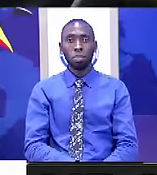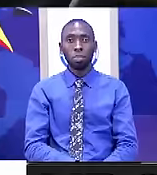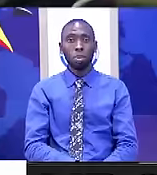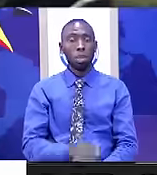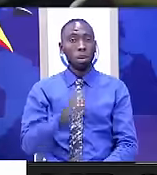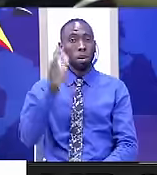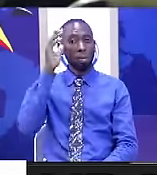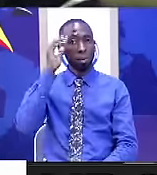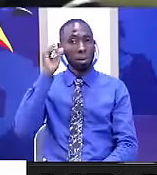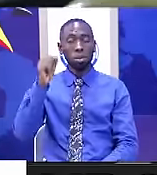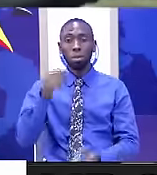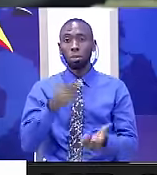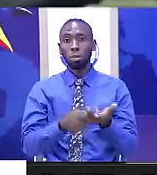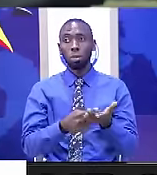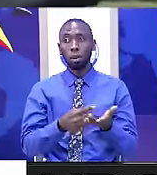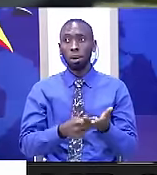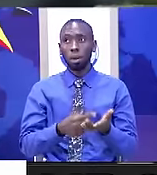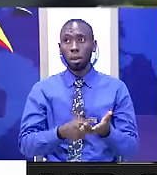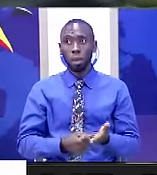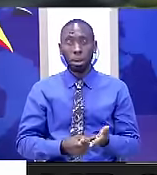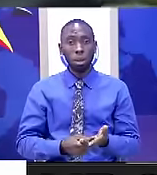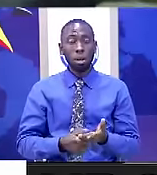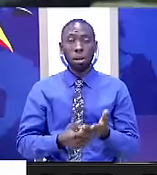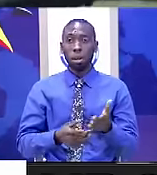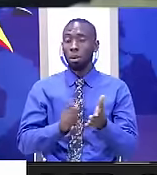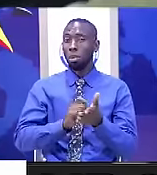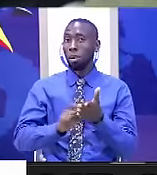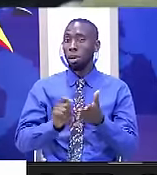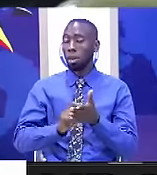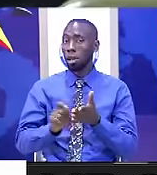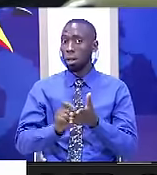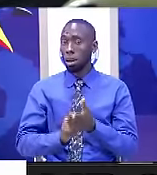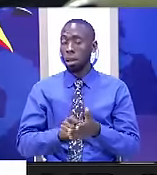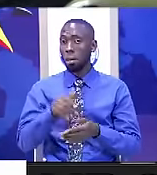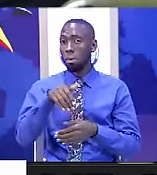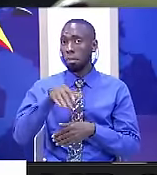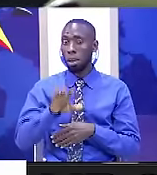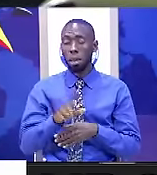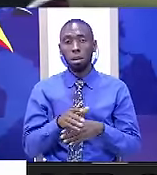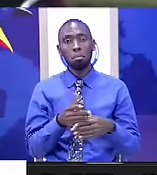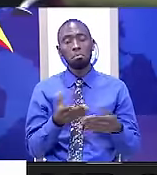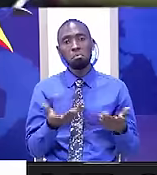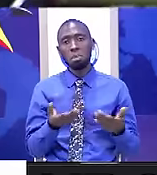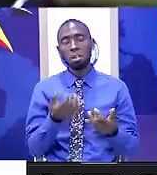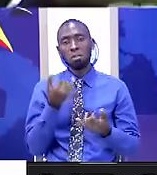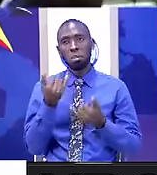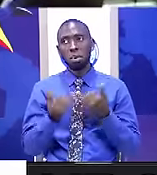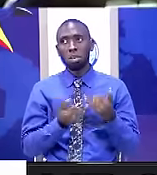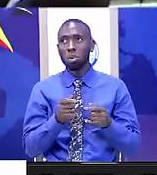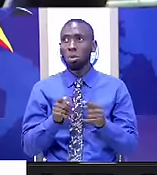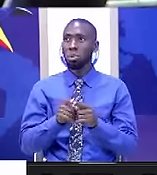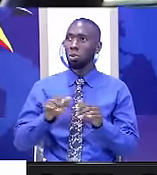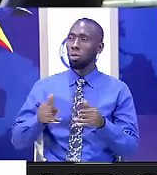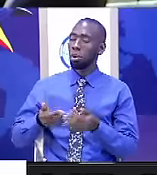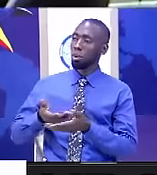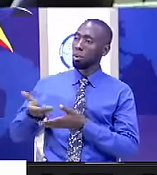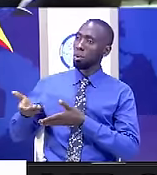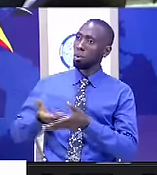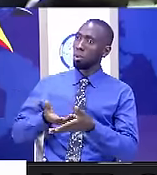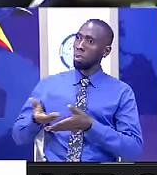Kulembeze Gwanga amaliriza ali mu kuwandiika bubaka bwe agezaako okuwayamu n'omwami